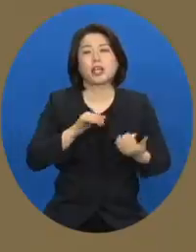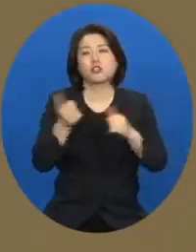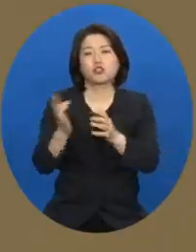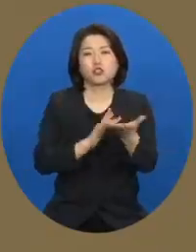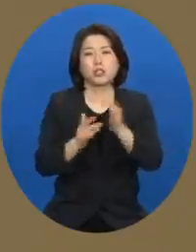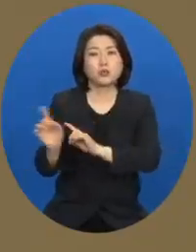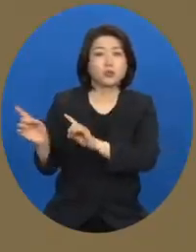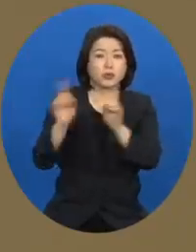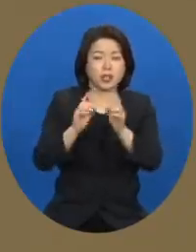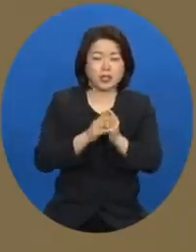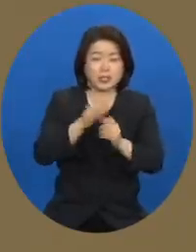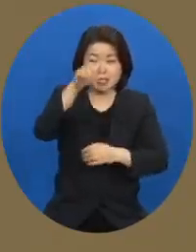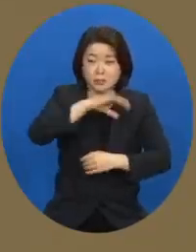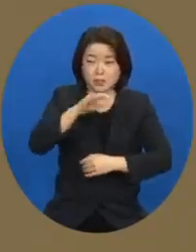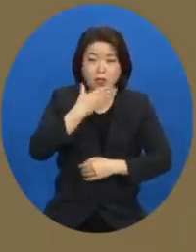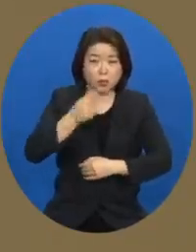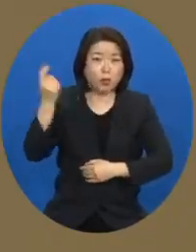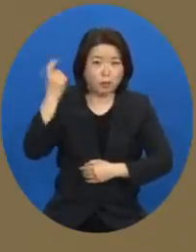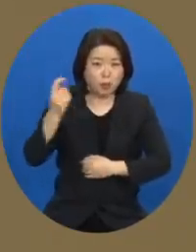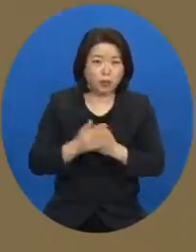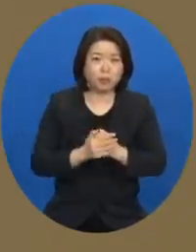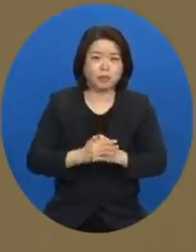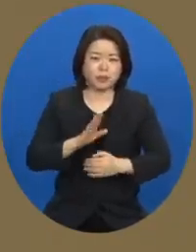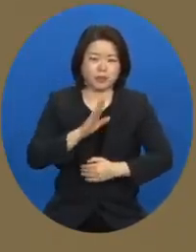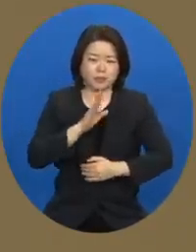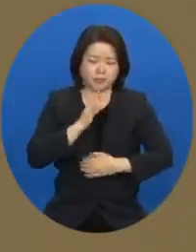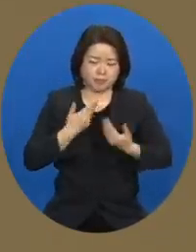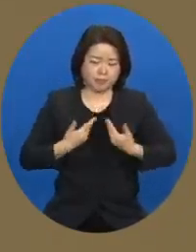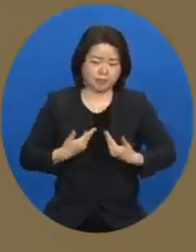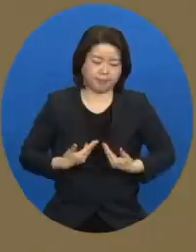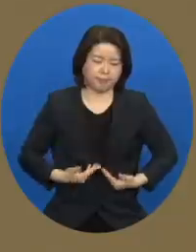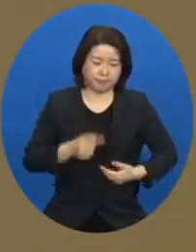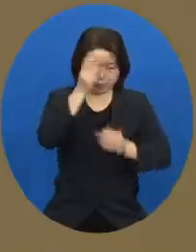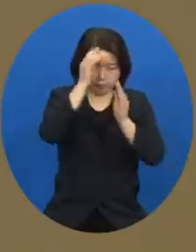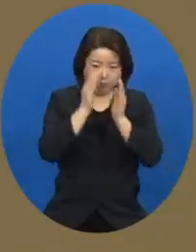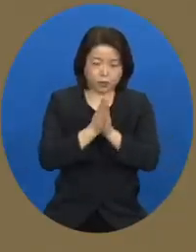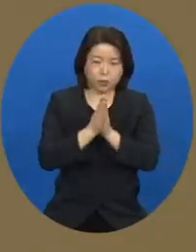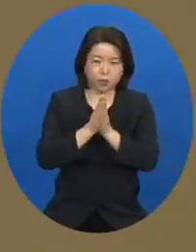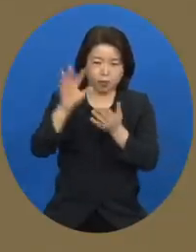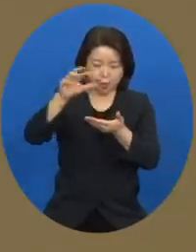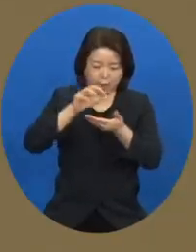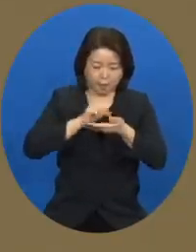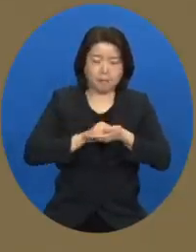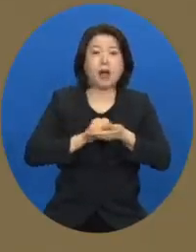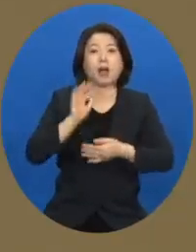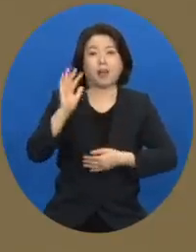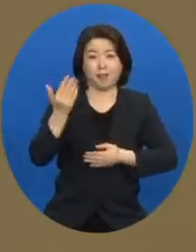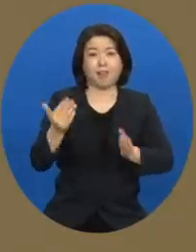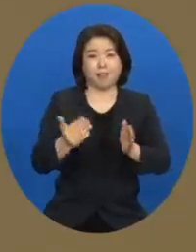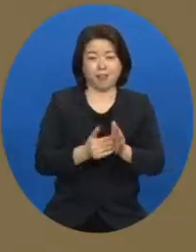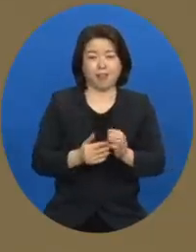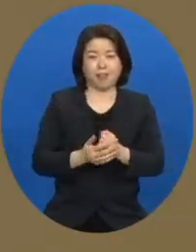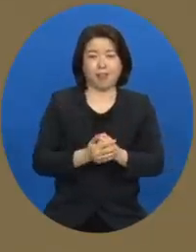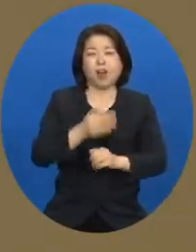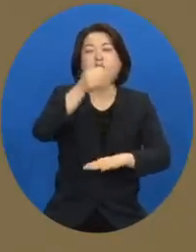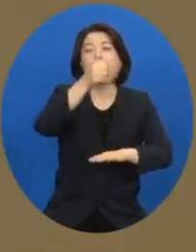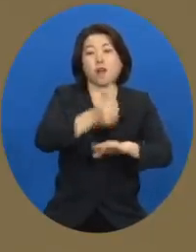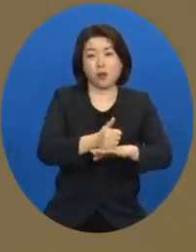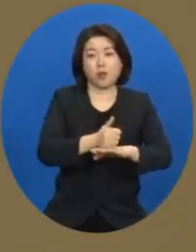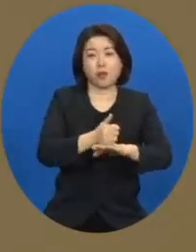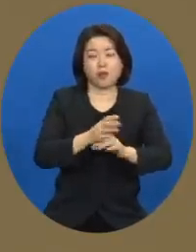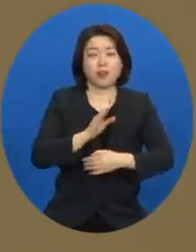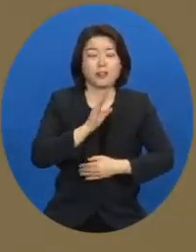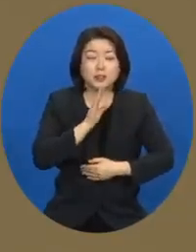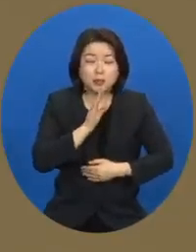예수로 사는 십자가 복음을 진지하게 기도하고 받아들이게 됐다는 거예요. 그리고 결국은